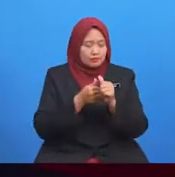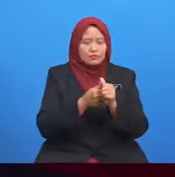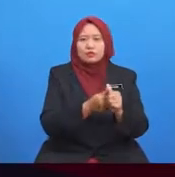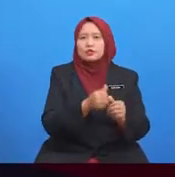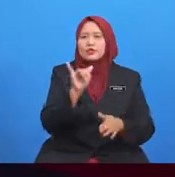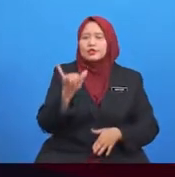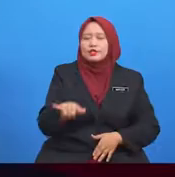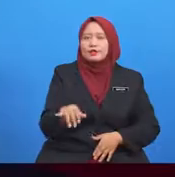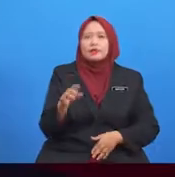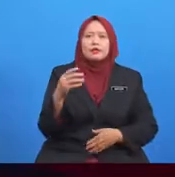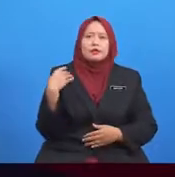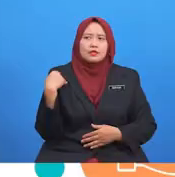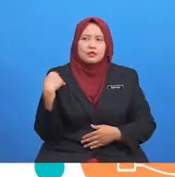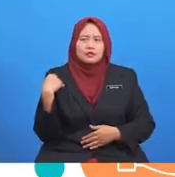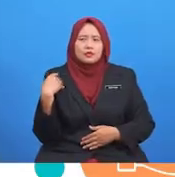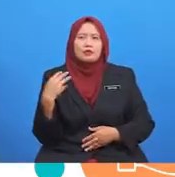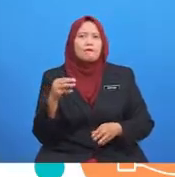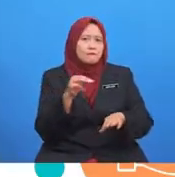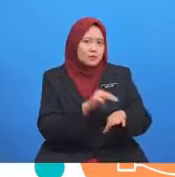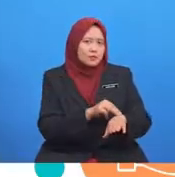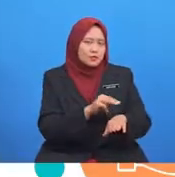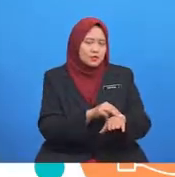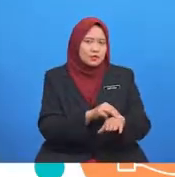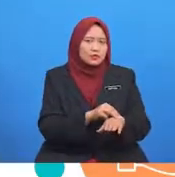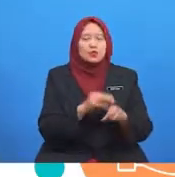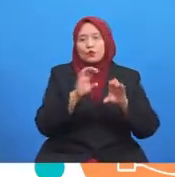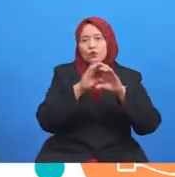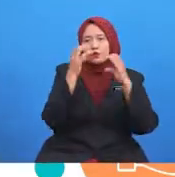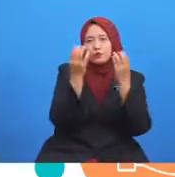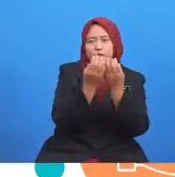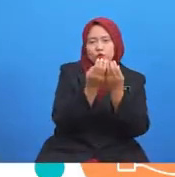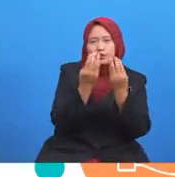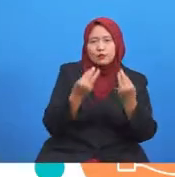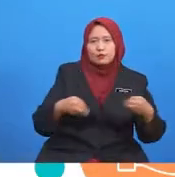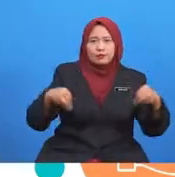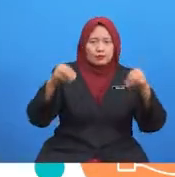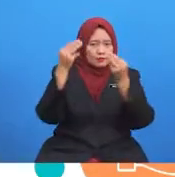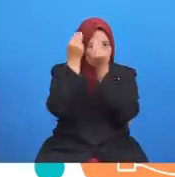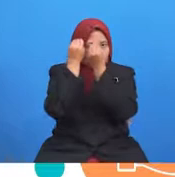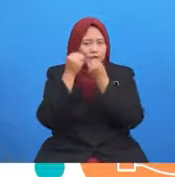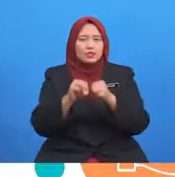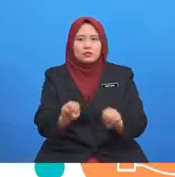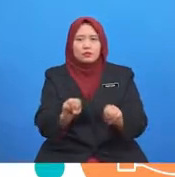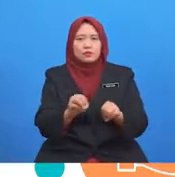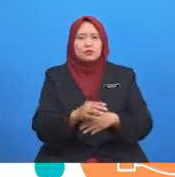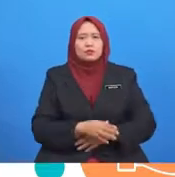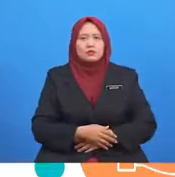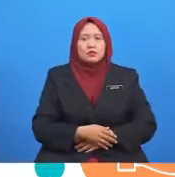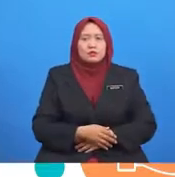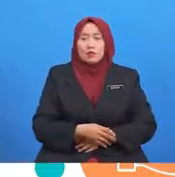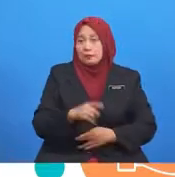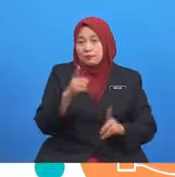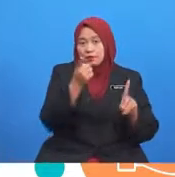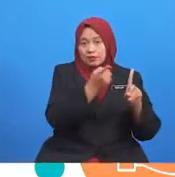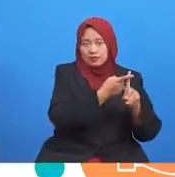semasa proses pengumpulan maklumat kajian produk sedia ada yang anda kaji. Gambar